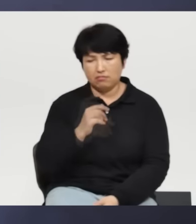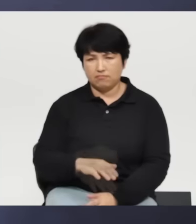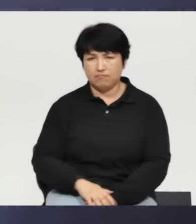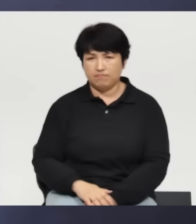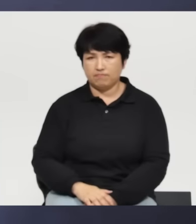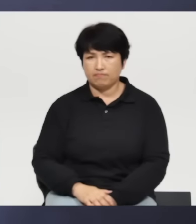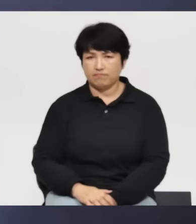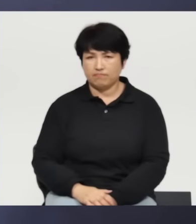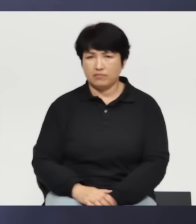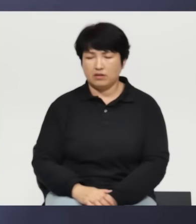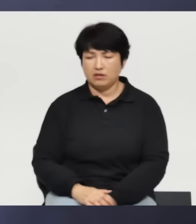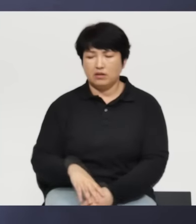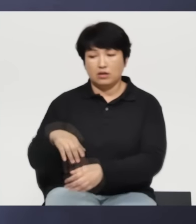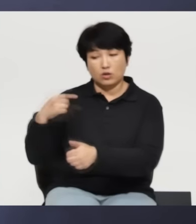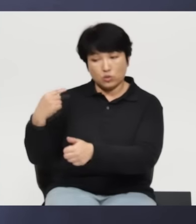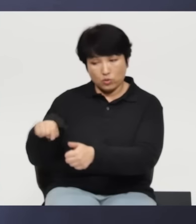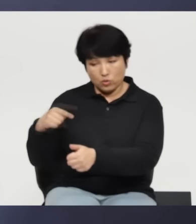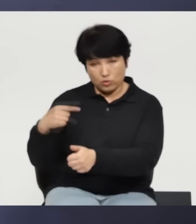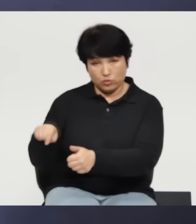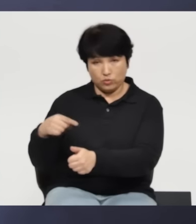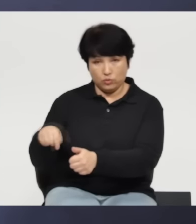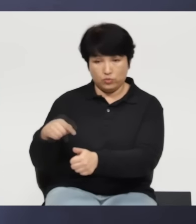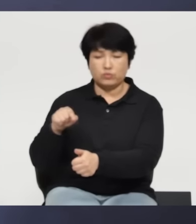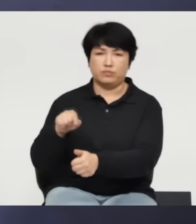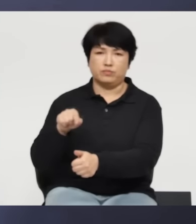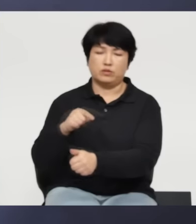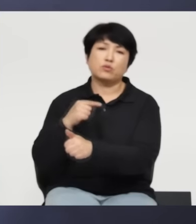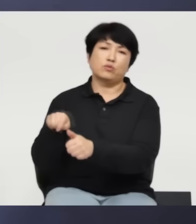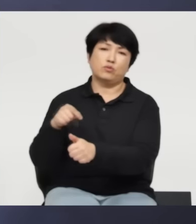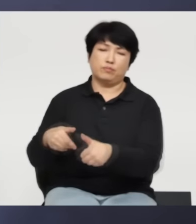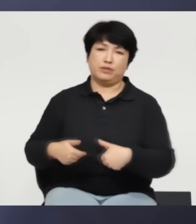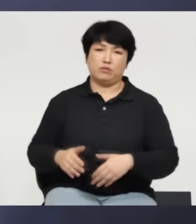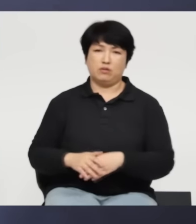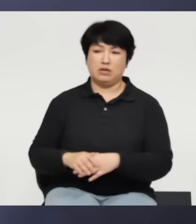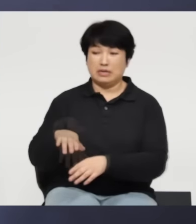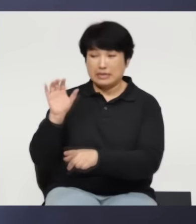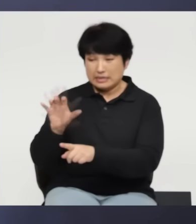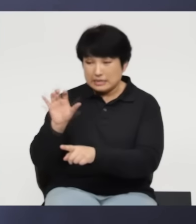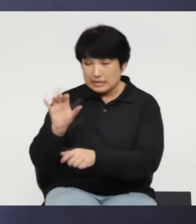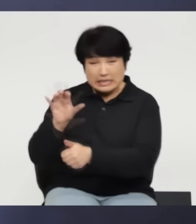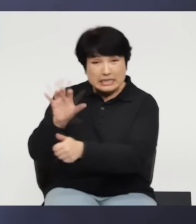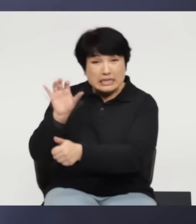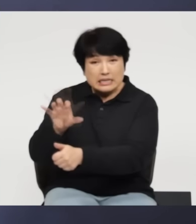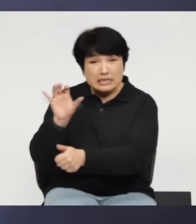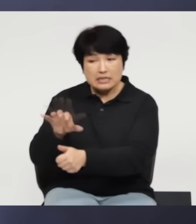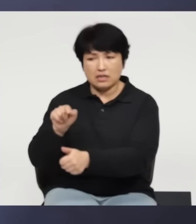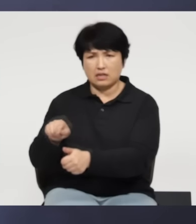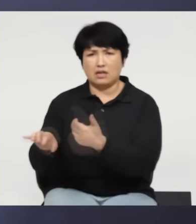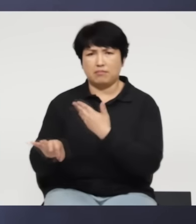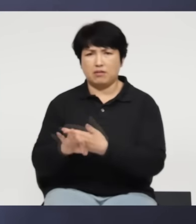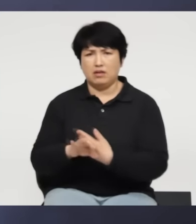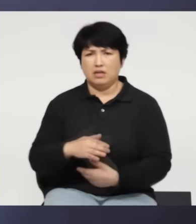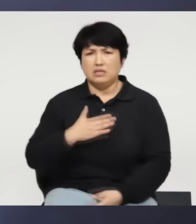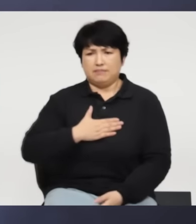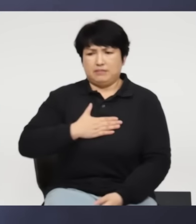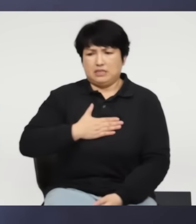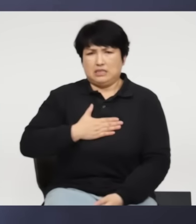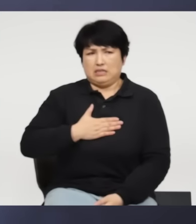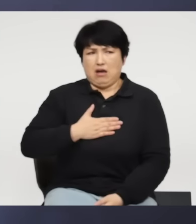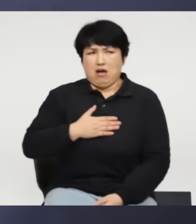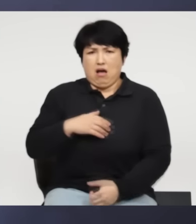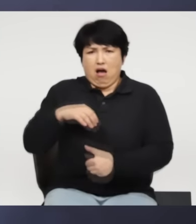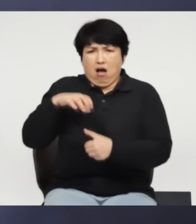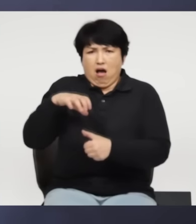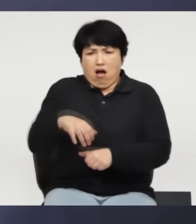다른 사람에게 피해 주는 건 안 된다. 교육으로 생각해야지 애를 나무래는 거는